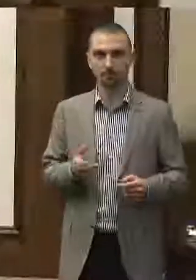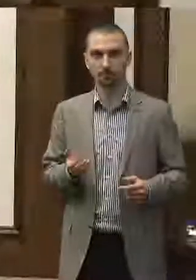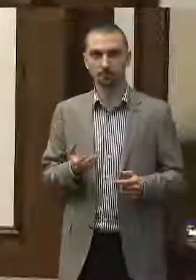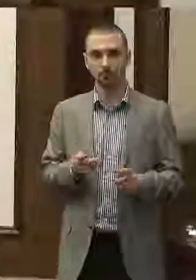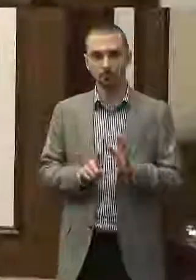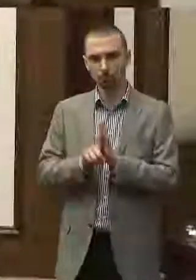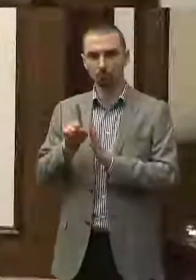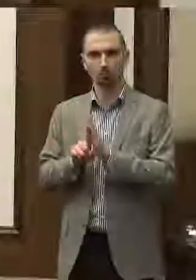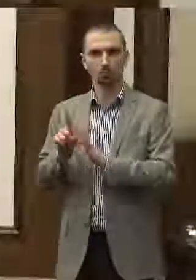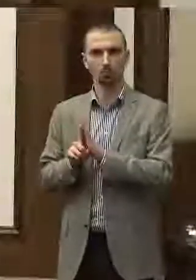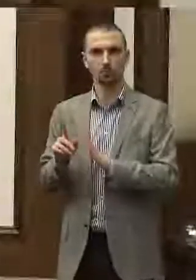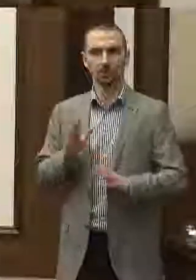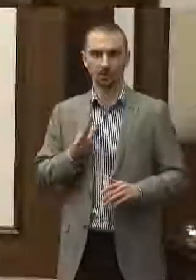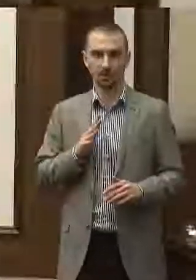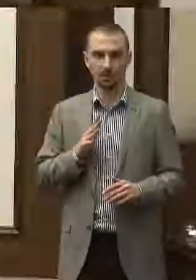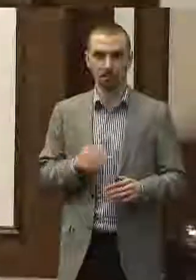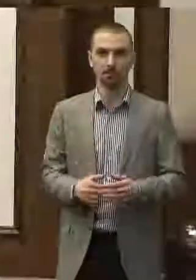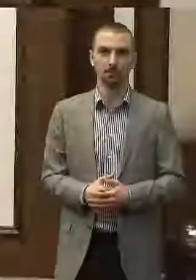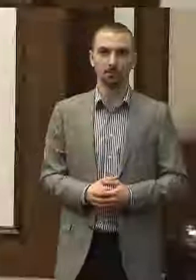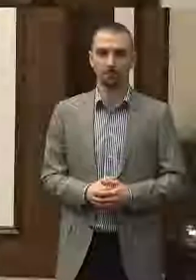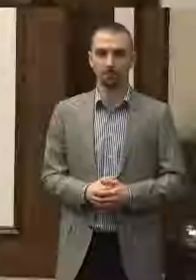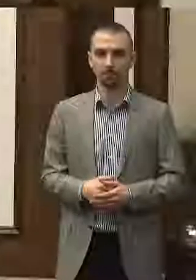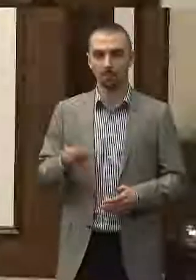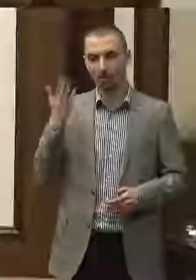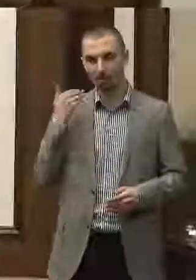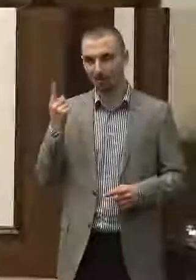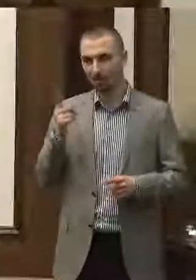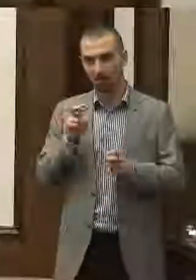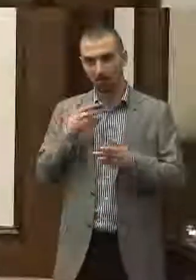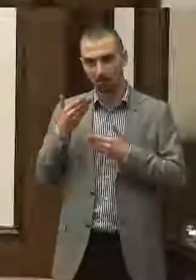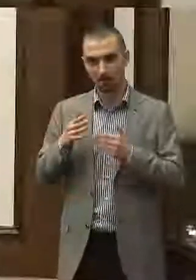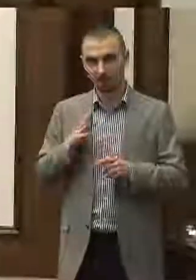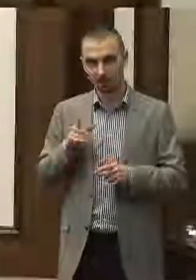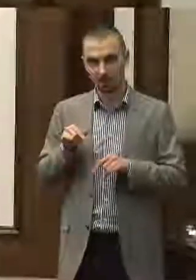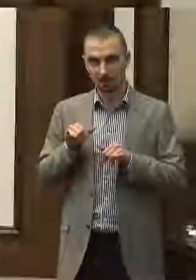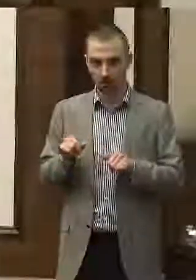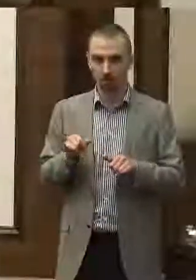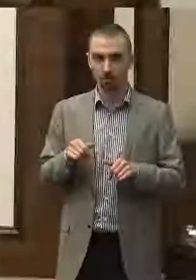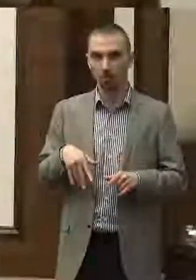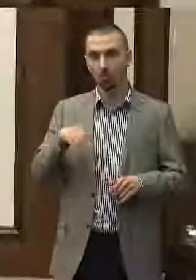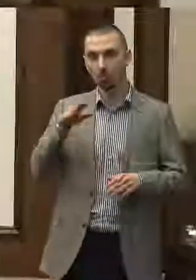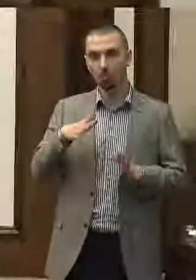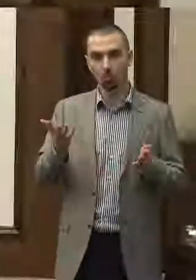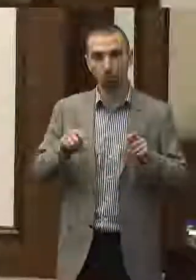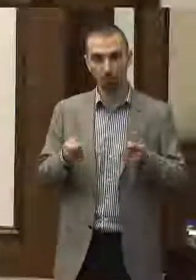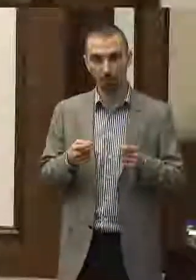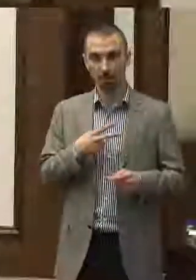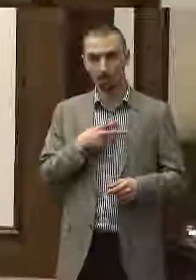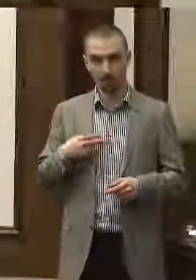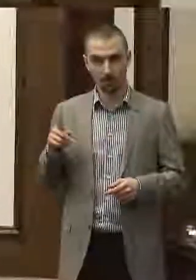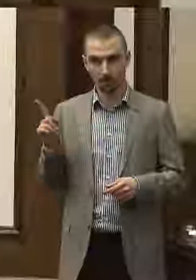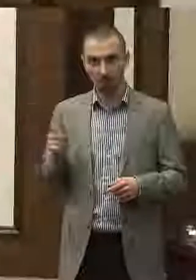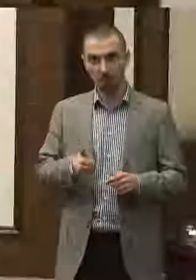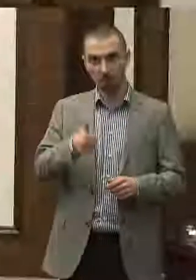üstün başarılara imza atmaktadırlar. Ve az evvelki ifadelerden gördüğümüz kadarıyla Büyükçekmece Belediyesi Başkanı